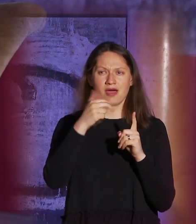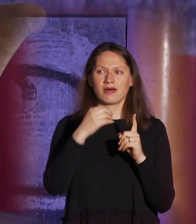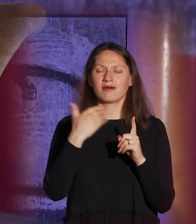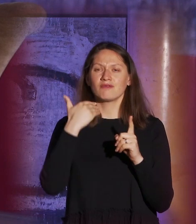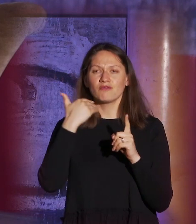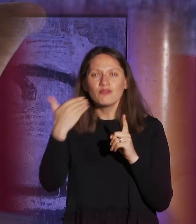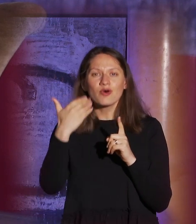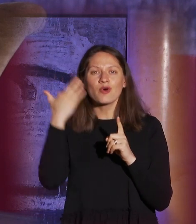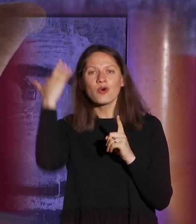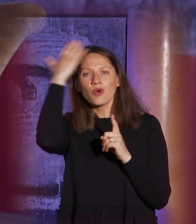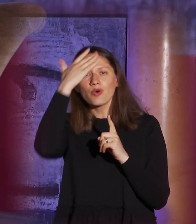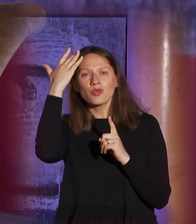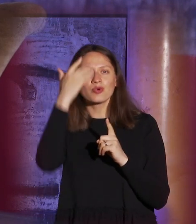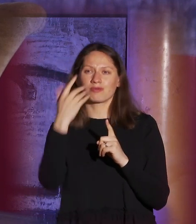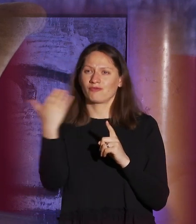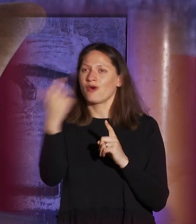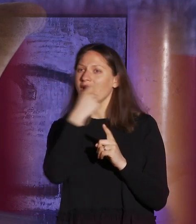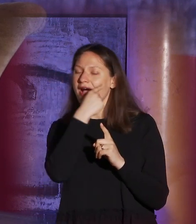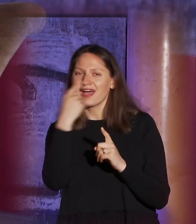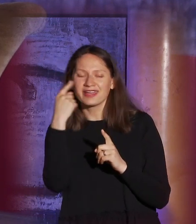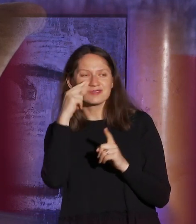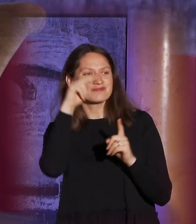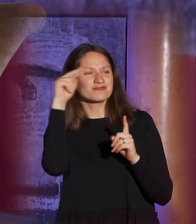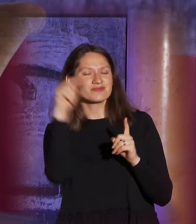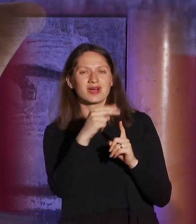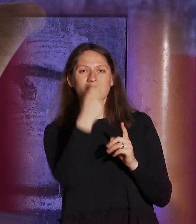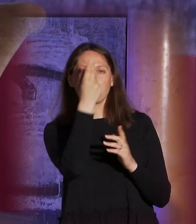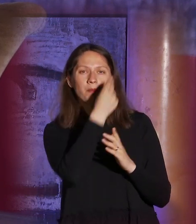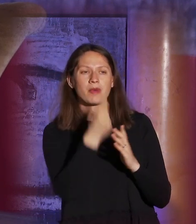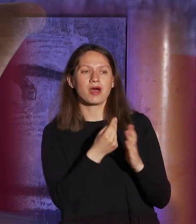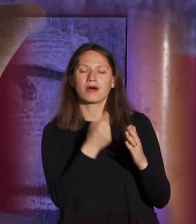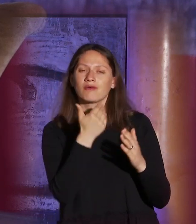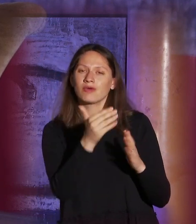ir kaip jisai plačiai yra paplitęs?